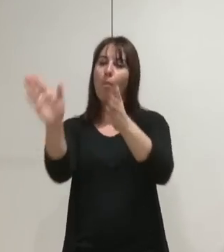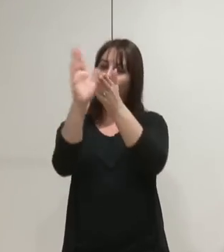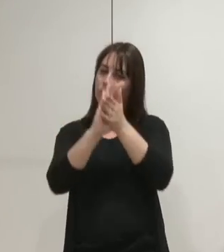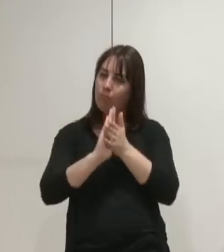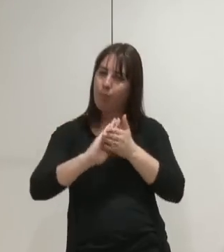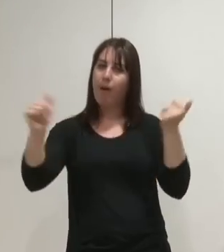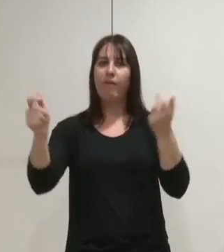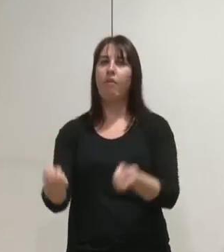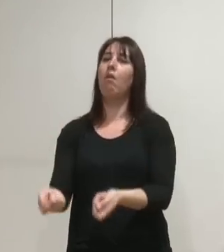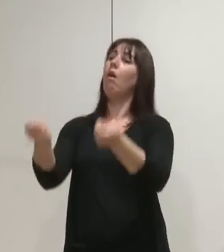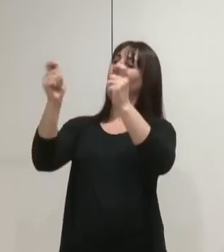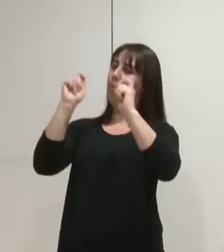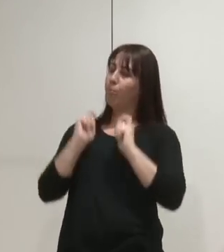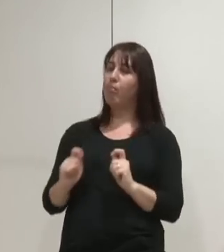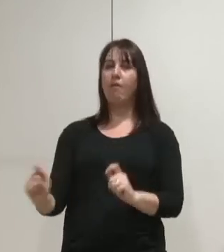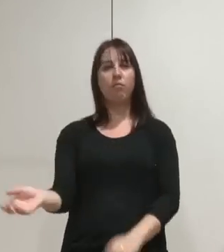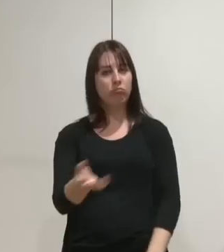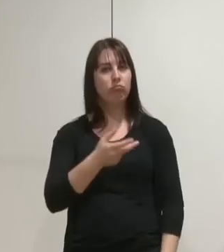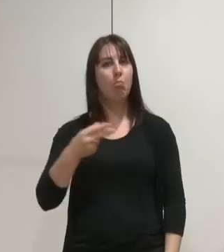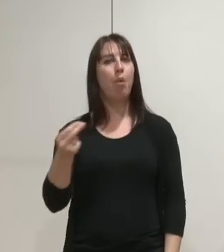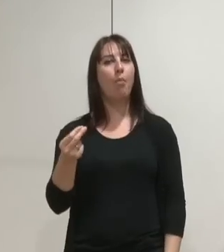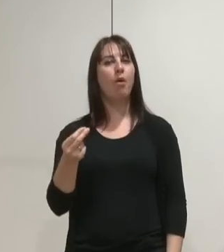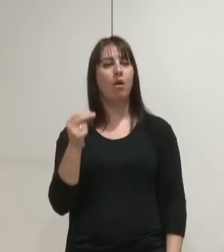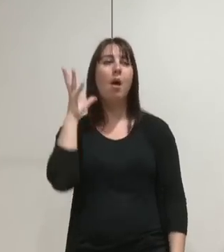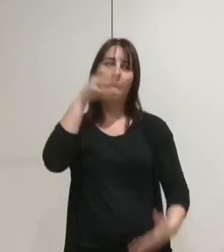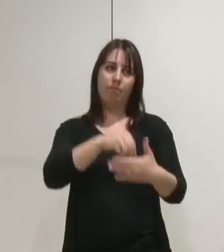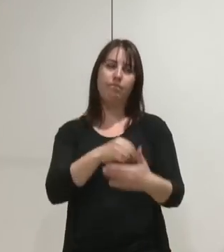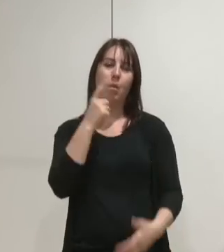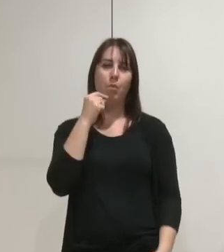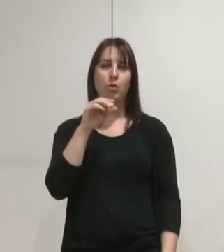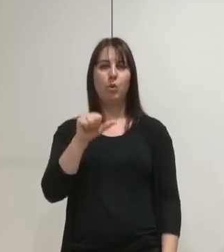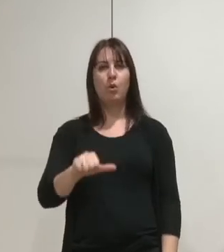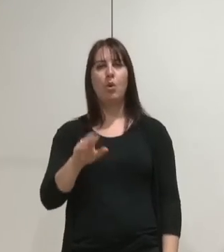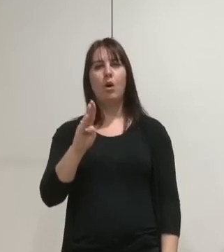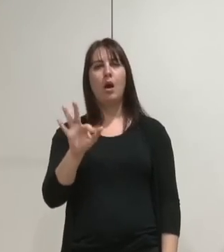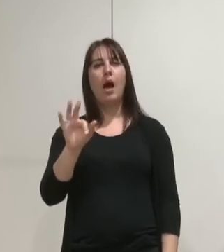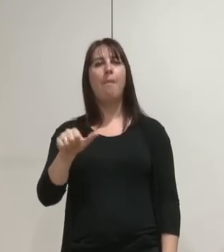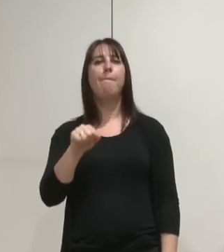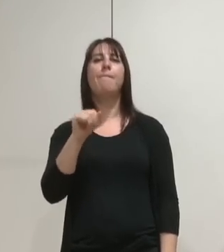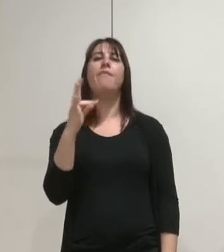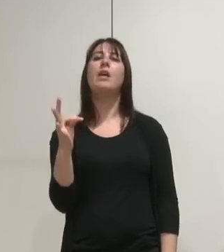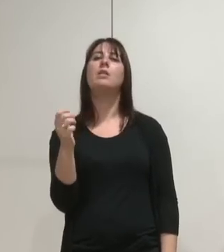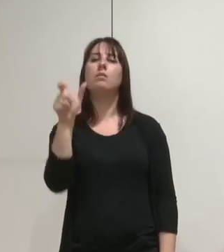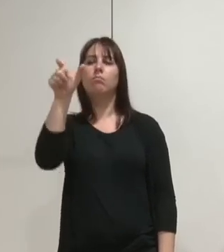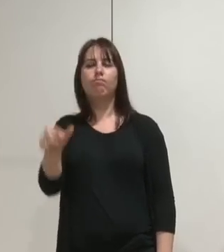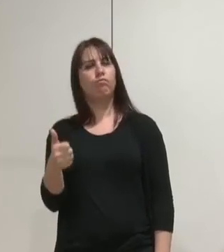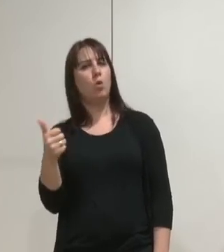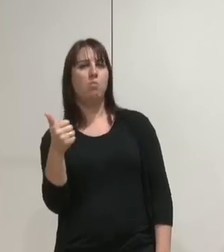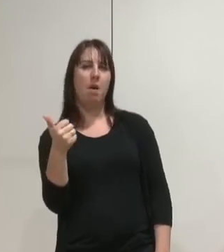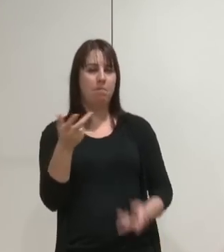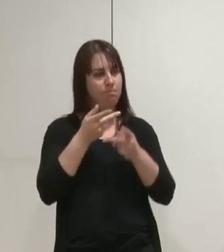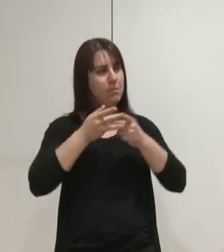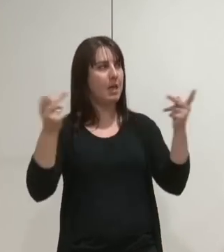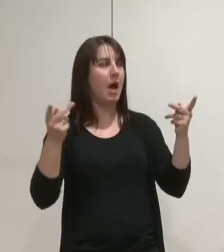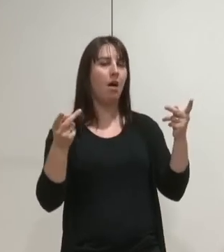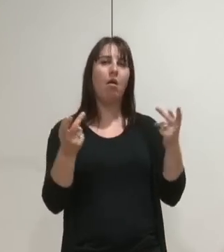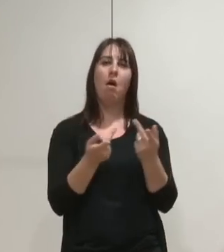meilleures conditions même si monsieur apfast a lui-même déclaré que la ville reprenait